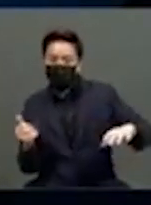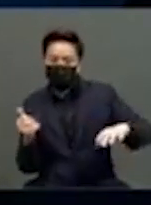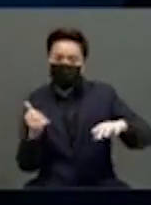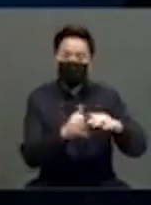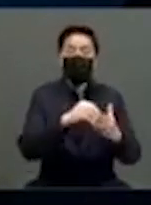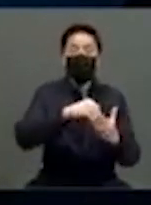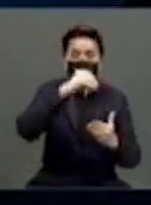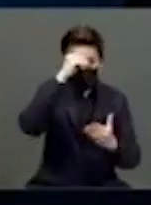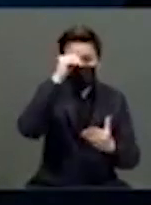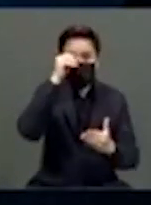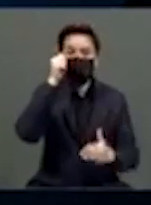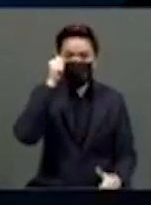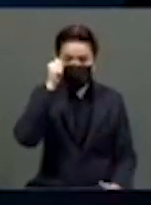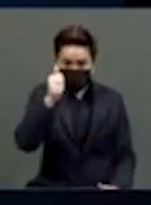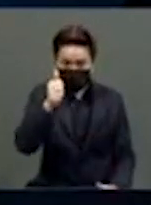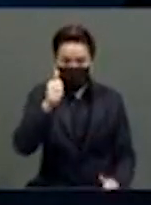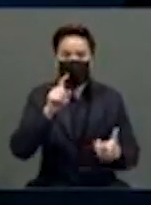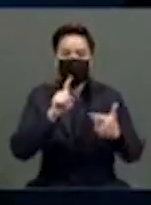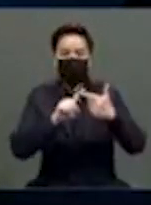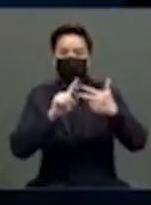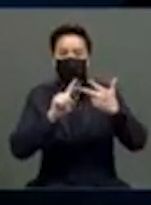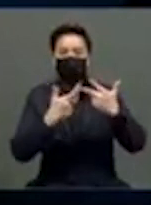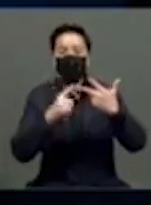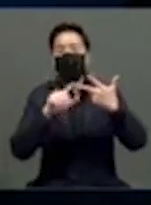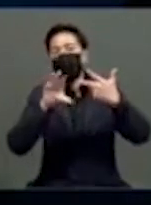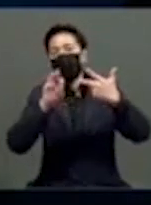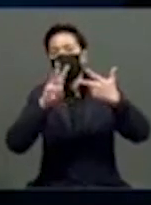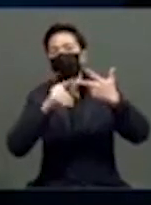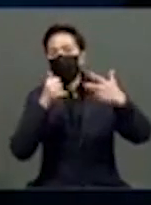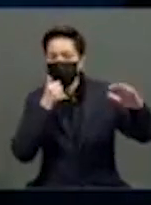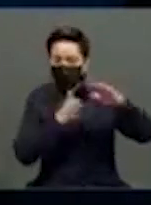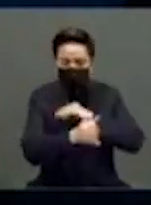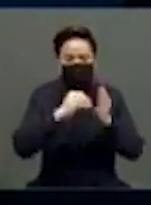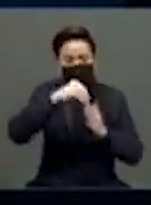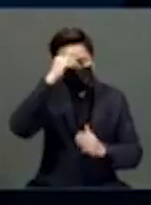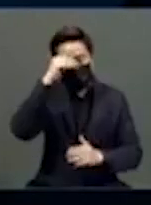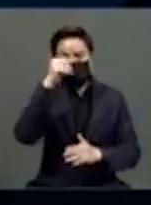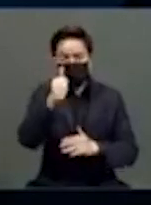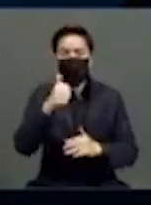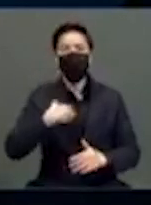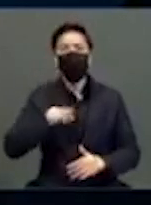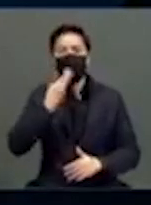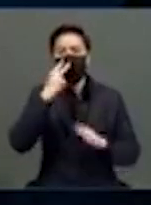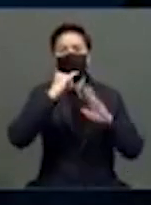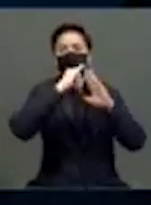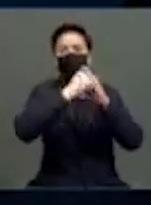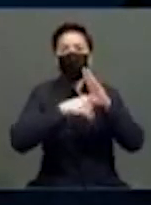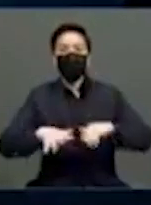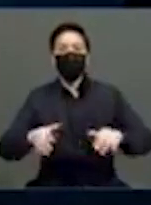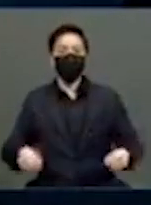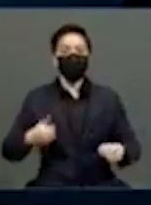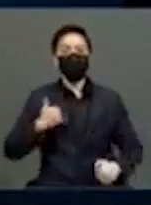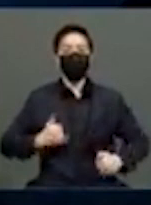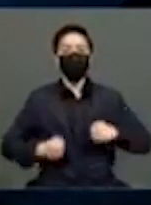โรงเรียนนะครับก็คือพื้นที่ควบคุม 56จังหวัดนี้เพราะฉะนั้นเราจะอาจจะเห็นภาพในต่างจังหวัดมีเด็กไป